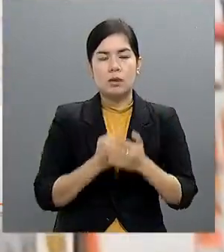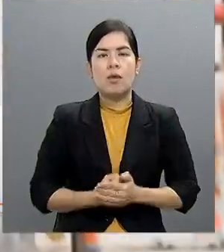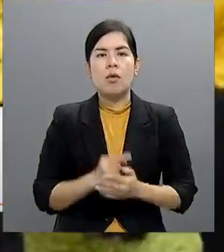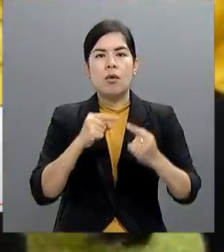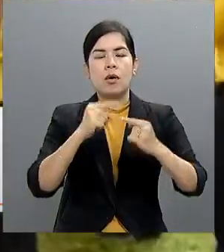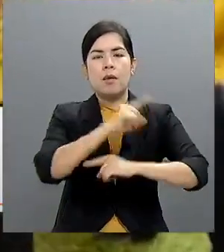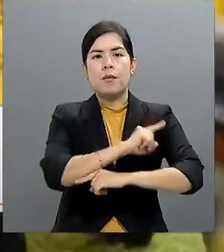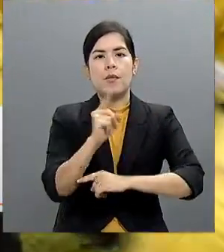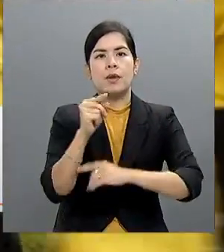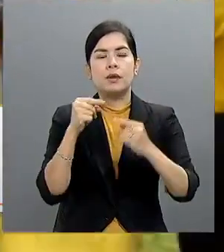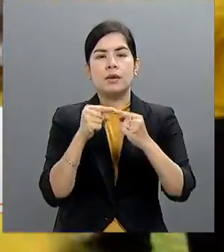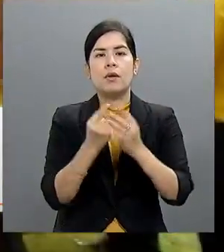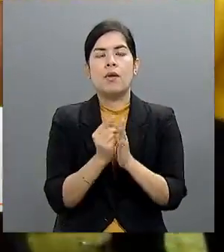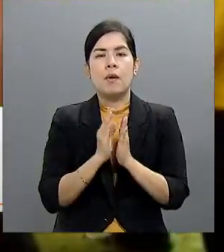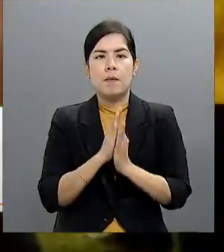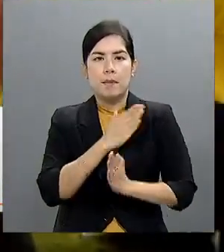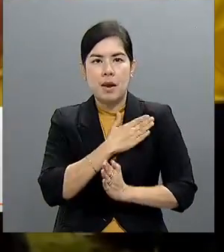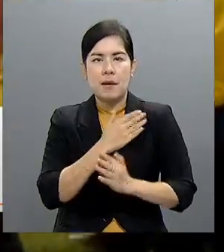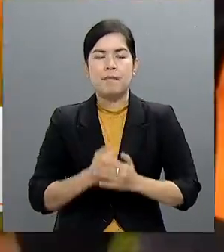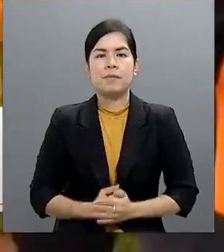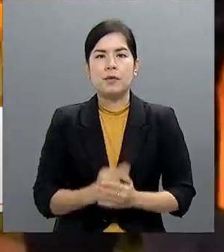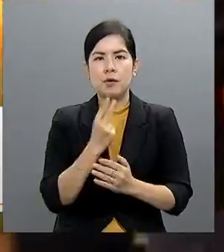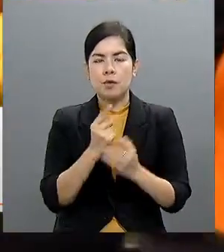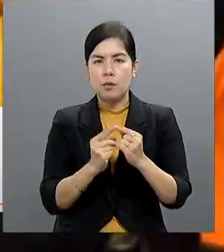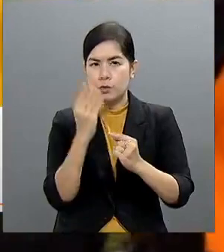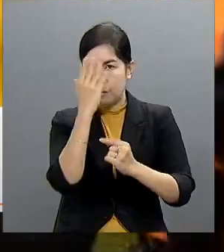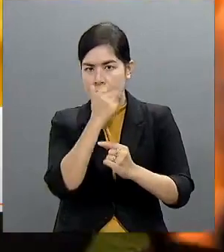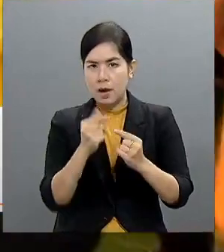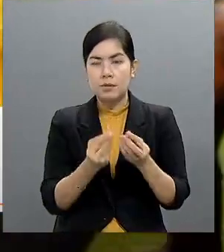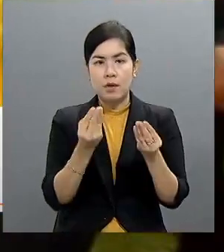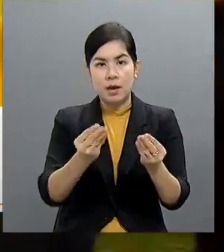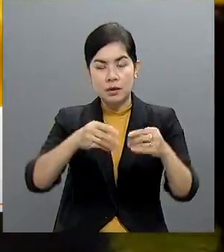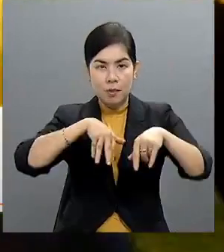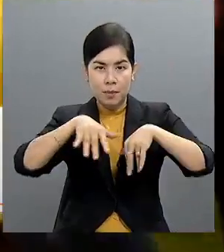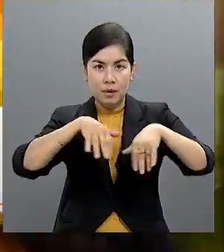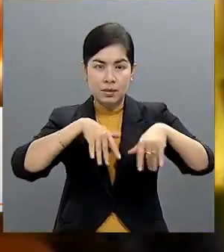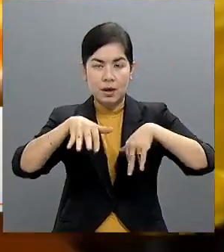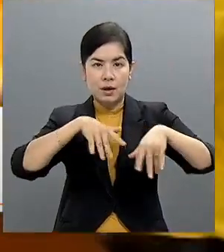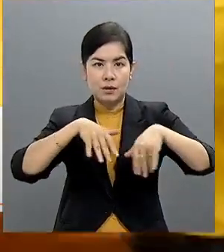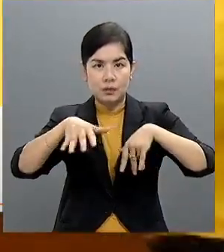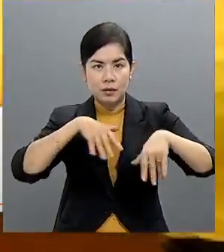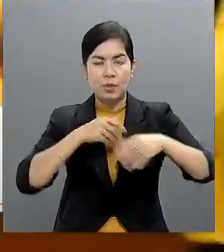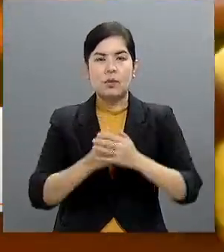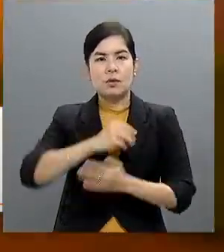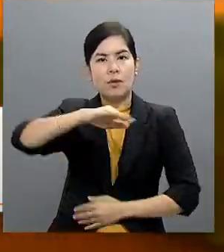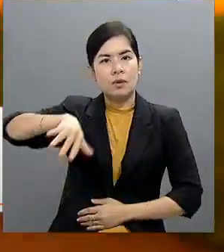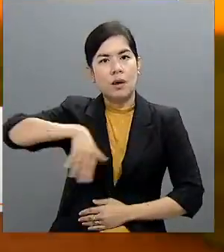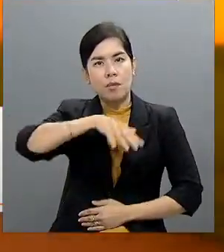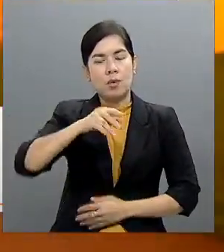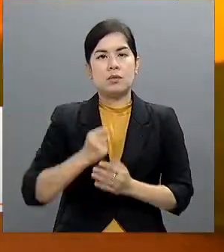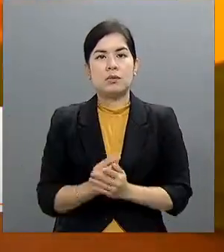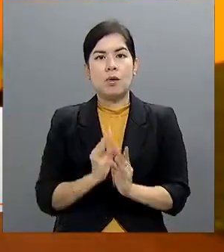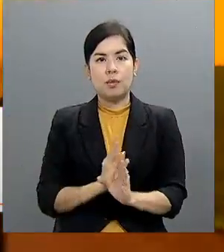คะและเพื่อความสวยงามเด่นเป็นสง่าให้กับผู้พบเห็นโดยผู้เข้าร่วมพิธีได้เดินเวียนรอบองค์พระ3ร